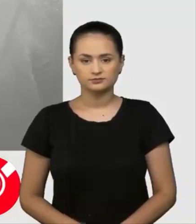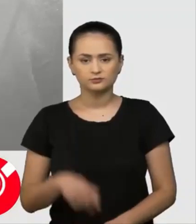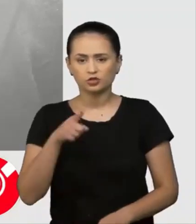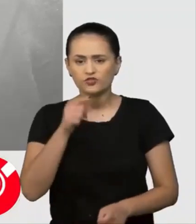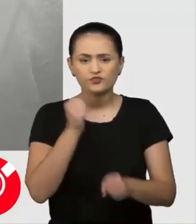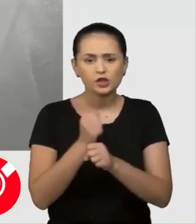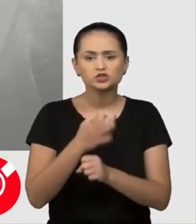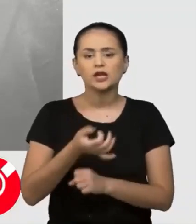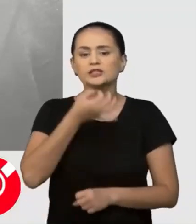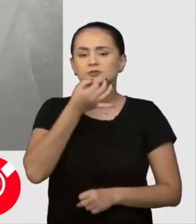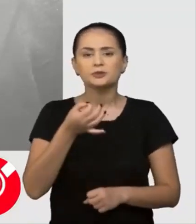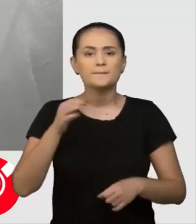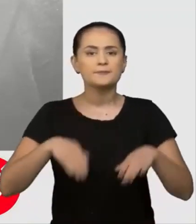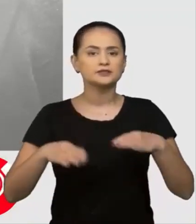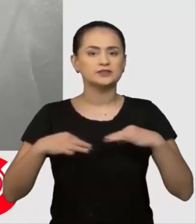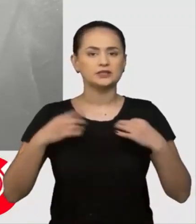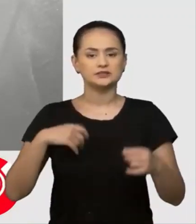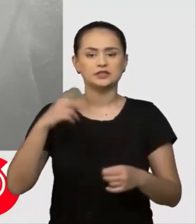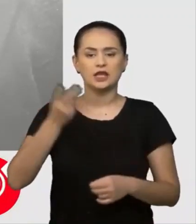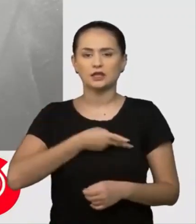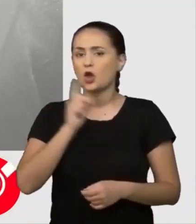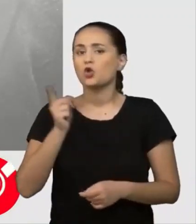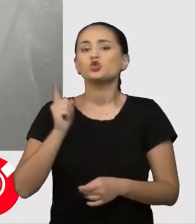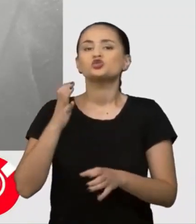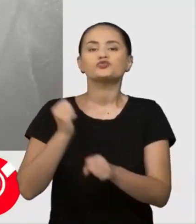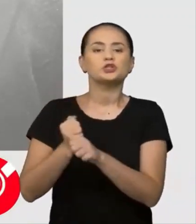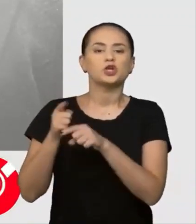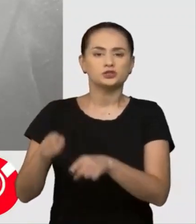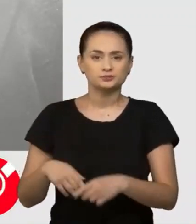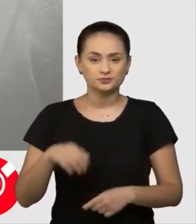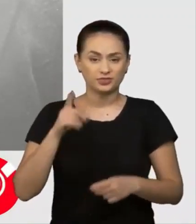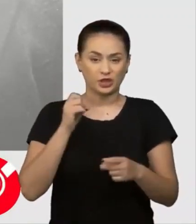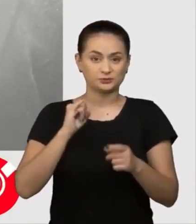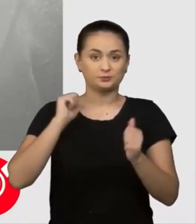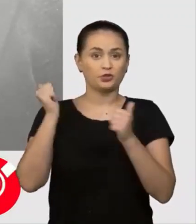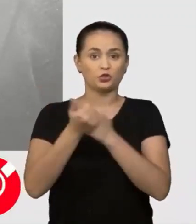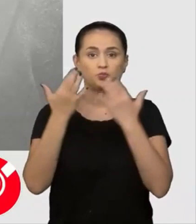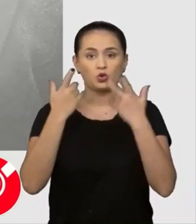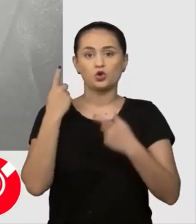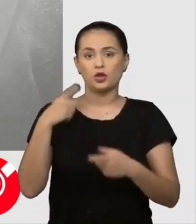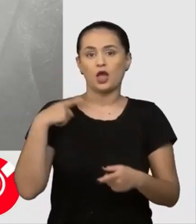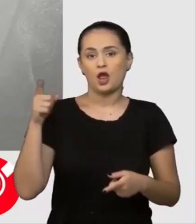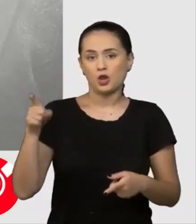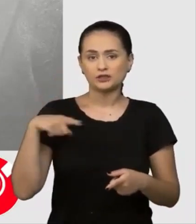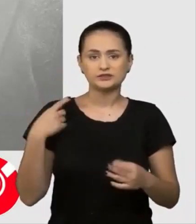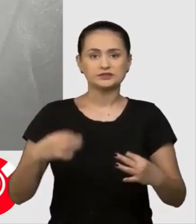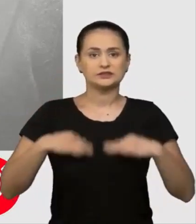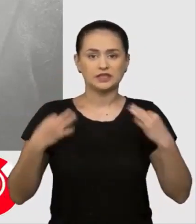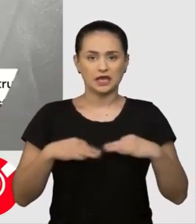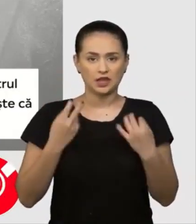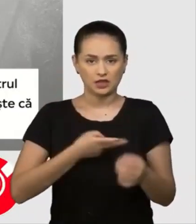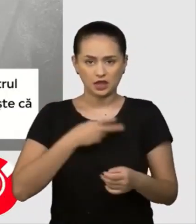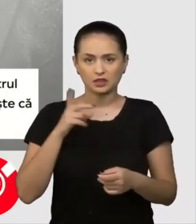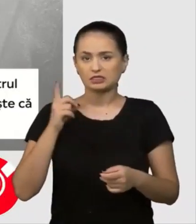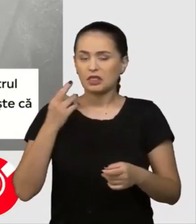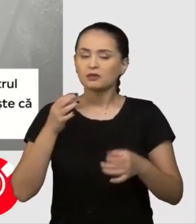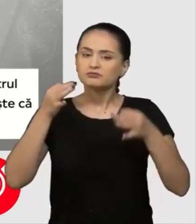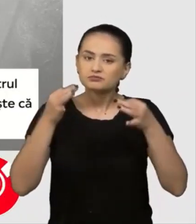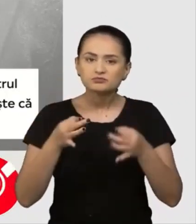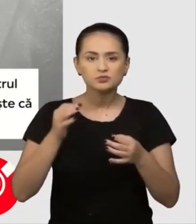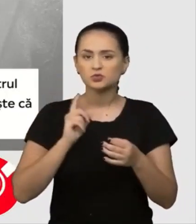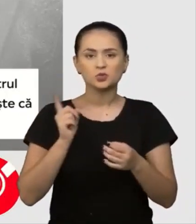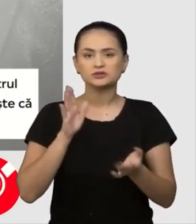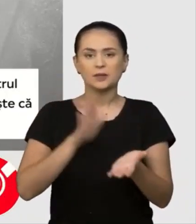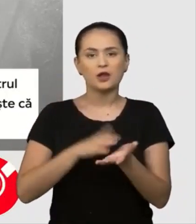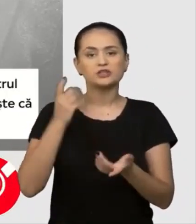faceți cei ministrul sănătății din UK nu Ce faci acesta de ce prioritatea numărul unu a acestuia este sănătatea britanicilor nu același lucru